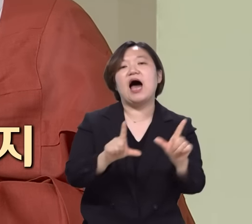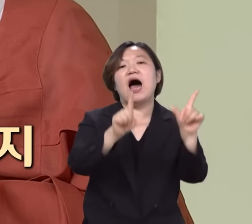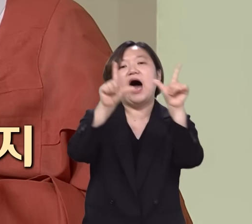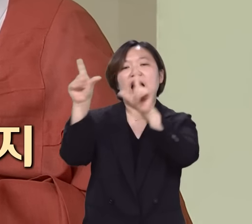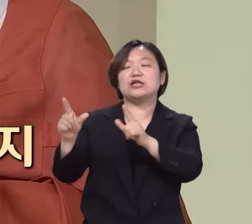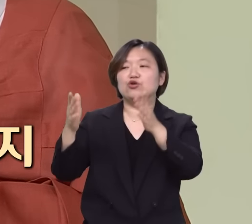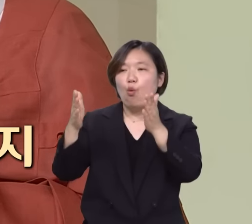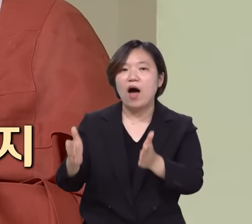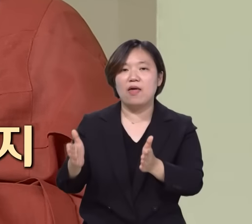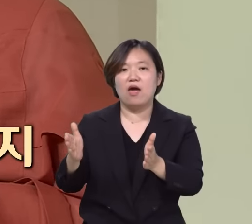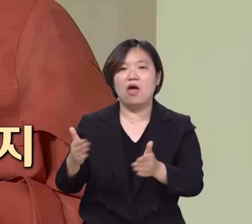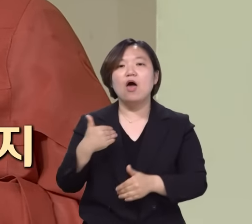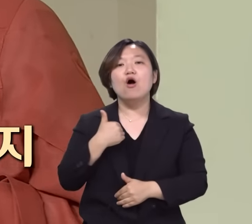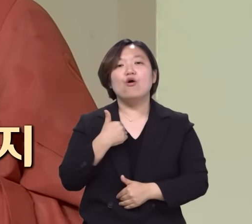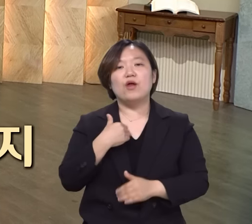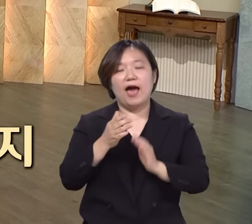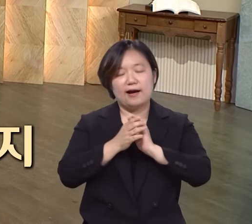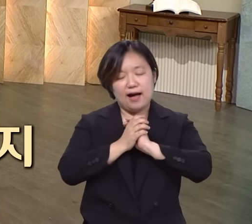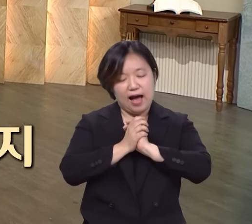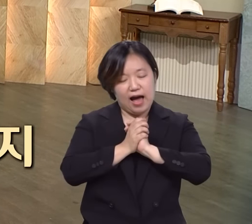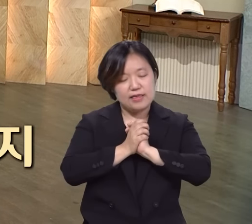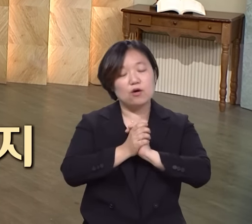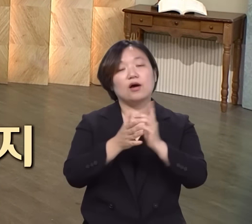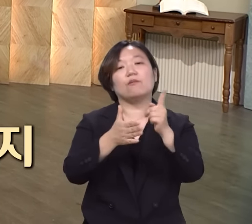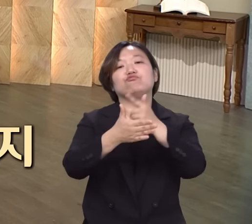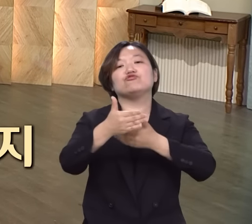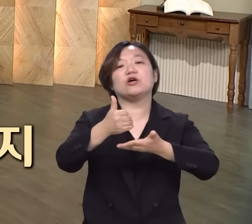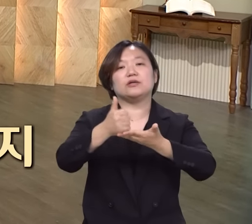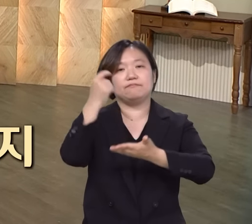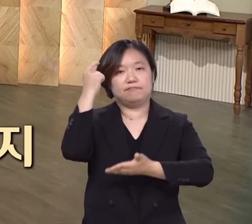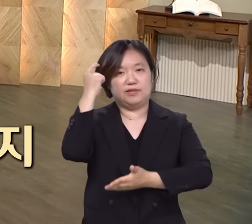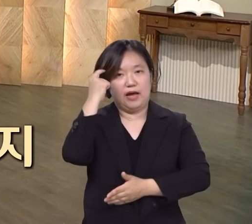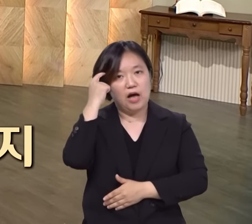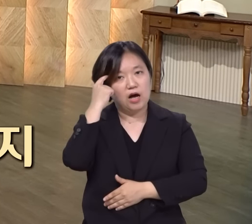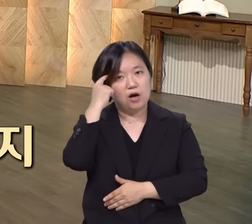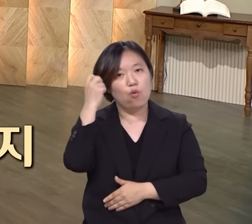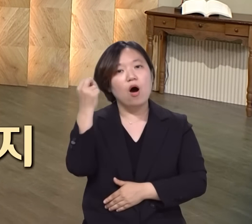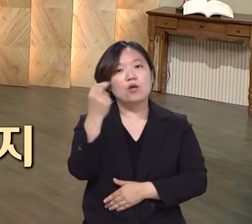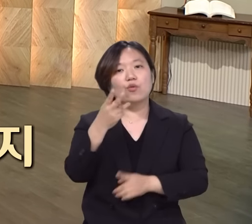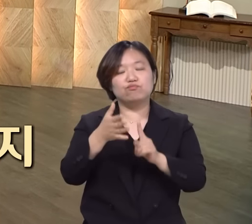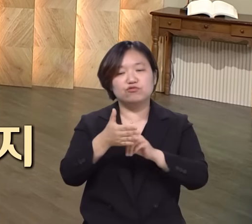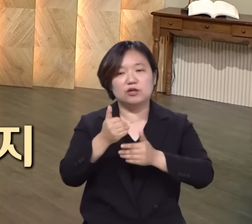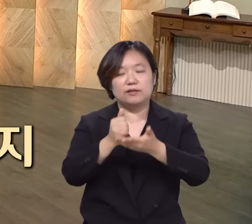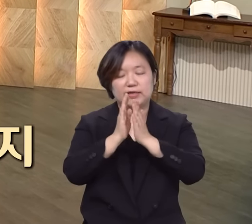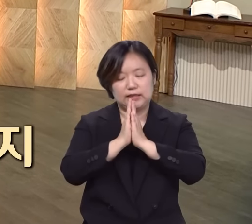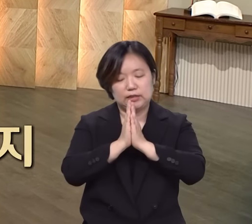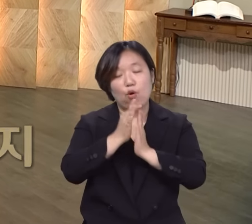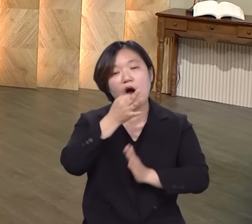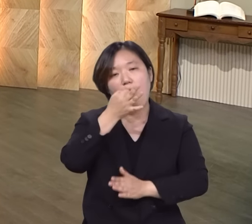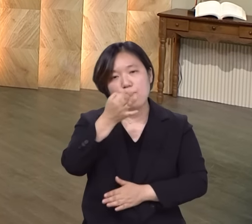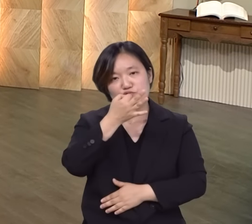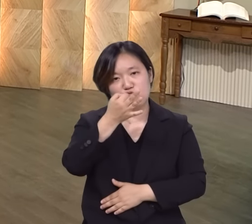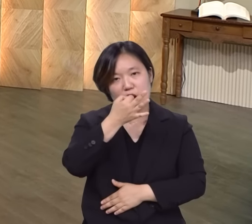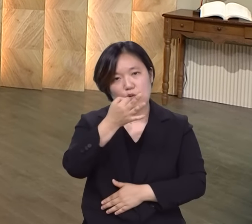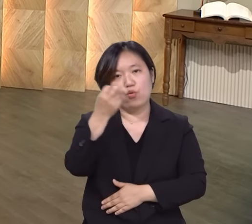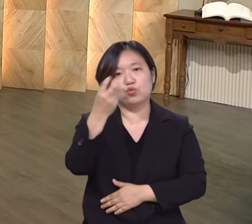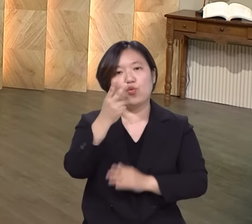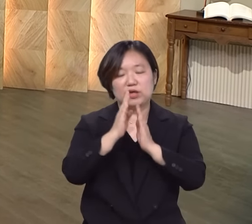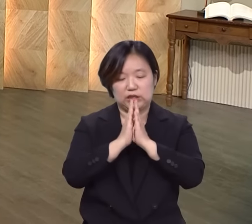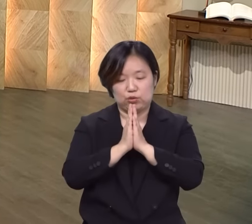간절하게 간절하게 부처님을 생각하고 간절하게 염불하고 기도하면서 부처님께